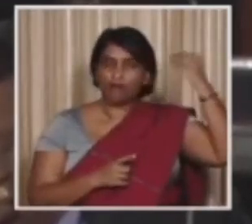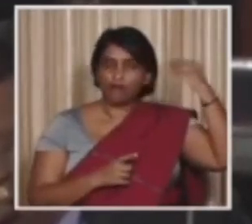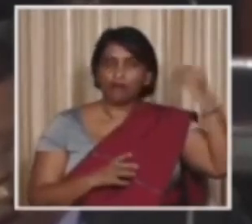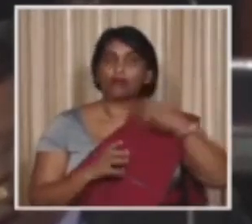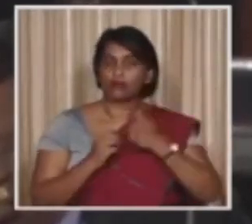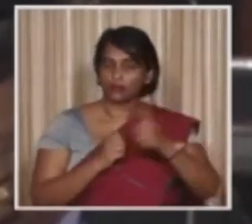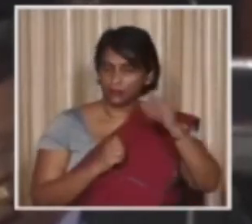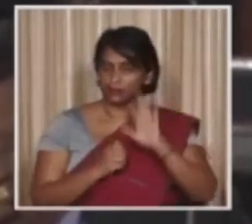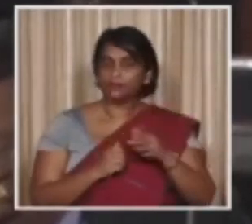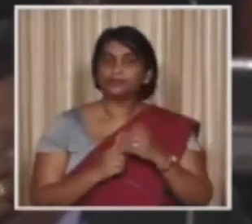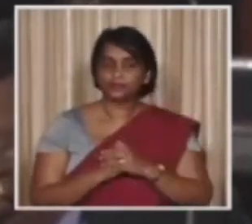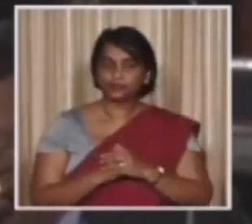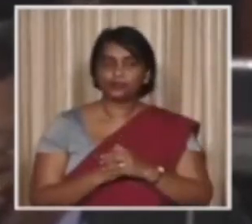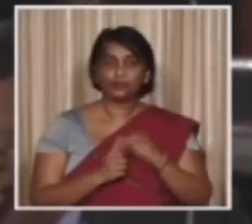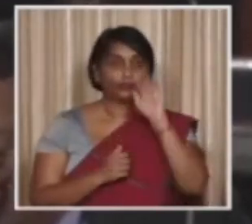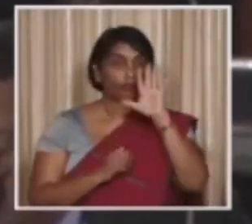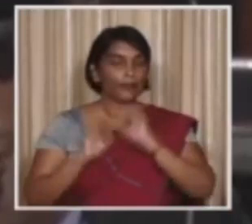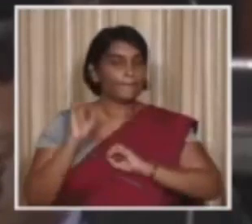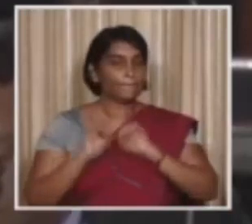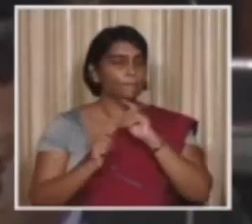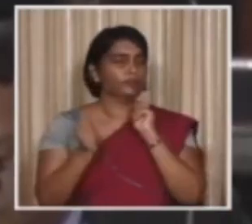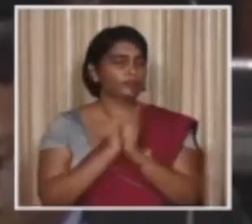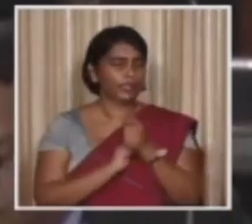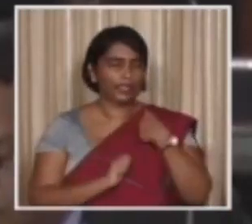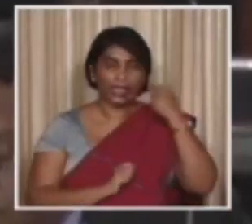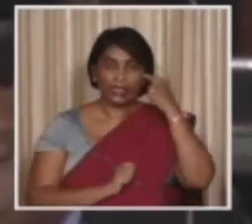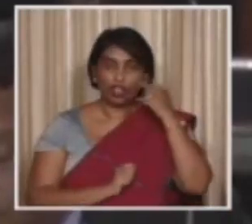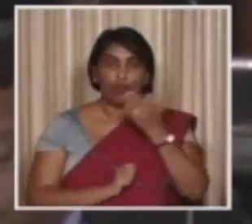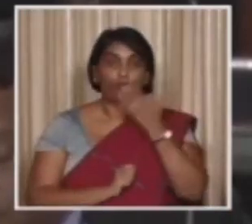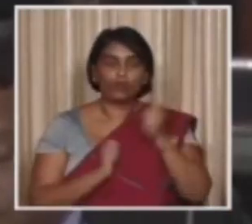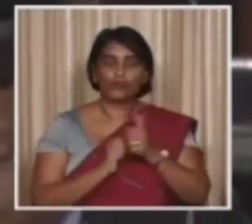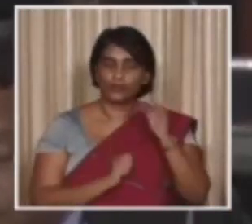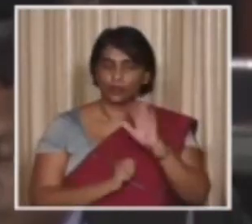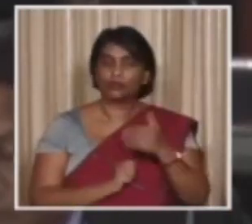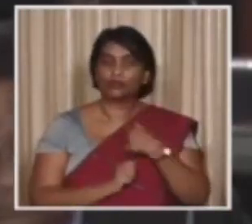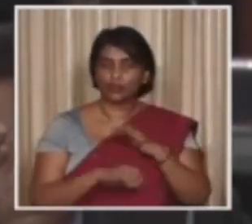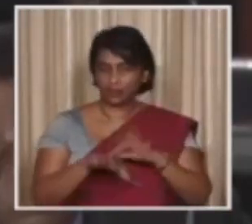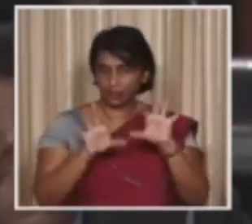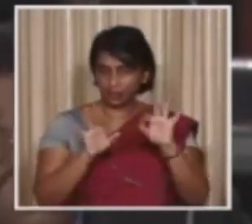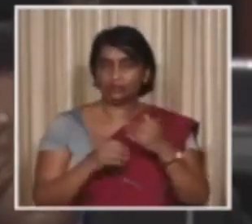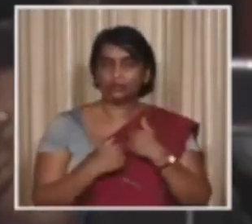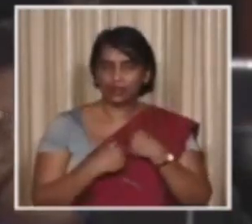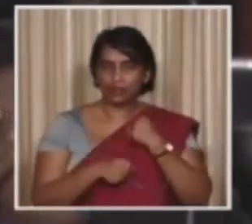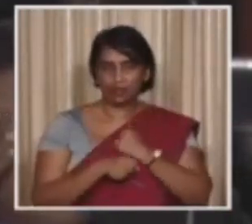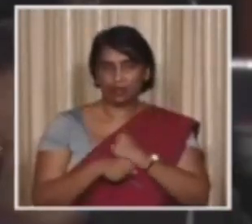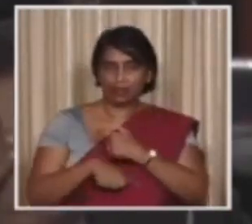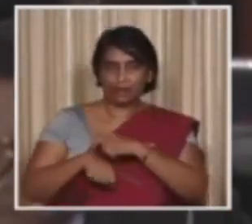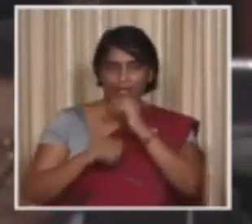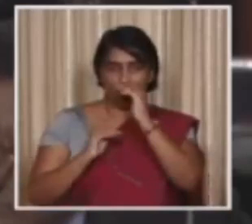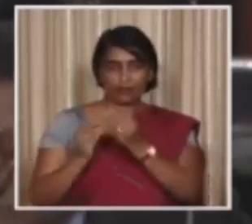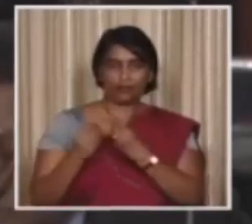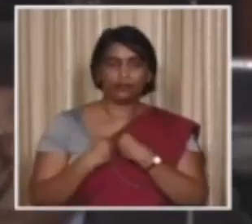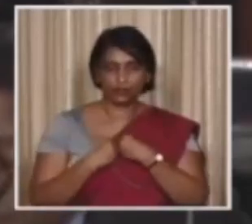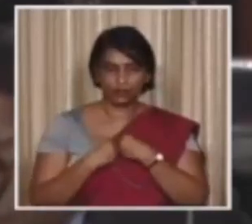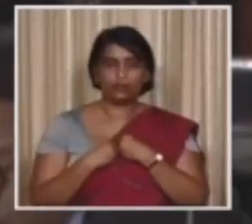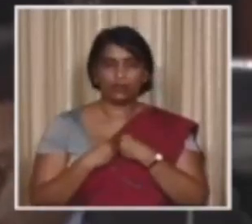තමයි අපි කරන්න ඕනේ. අවසන් කරන්න ගරු මහත්තයා. අපි අපිට වෙනස් විදිහ හිතන්න පුළුවන් නම් අපි ඒක තමයි කරන්න ඕනේ. මට විනාඩියක් දෙන්න මං හිතන අපේ ආණ්ඩු පක්ෂයේ කායන් හරි අඩු වෙලා හරි මම ඒක අරන්